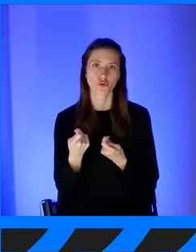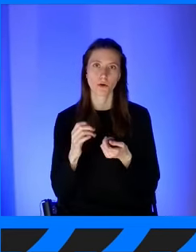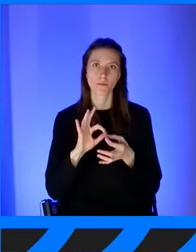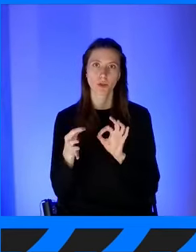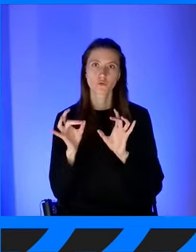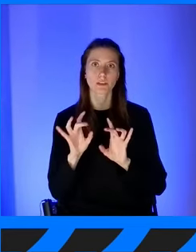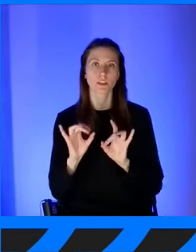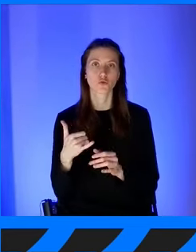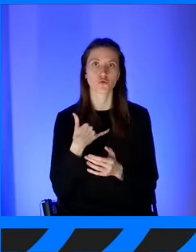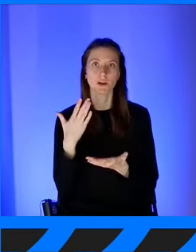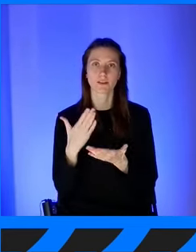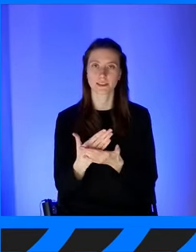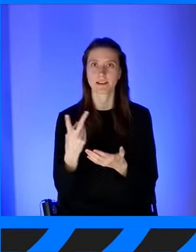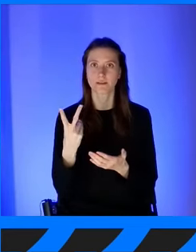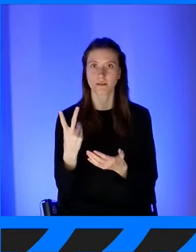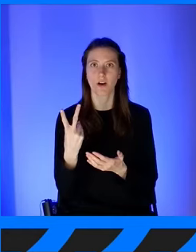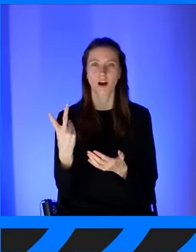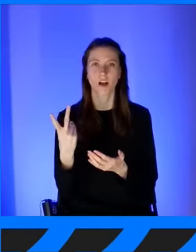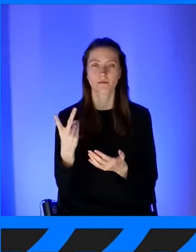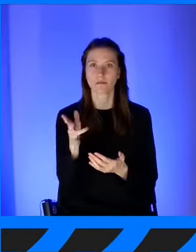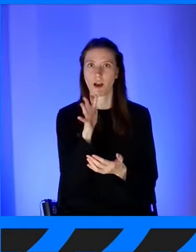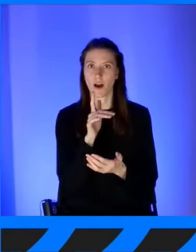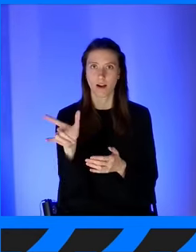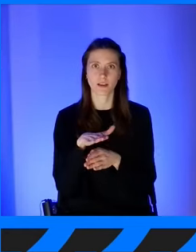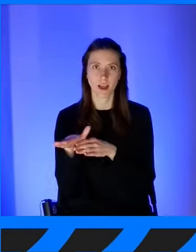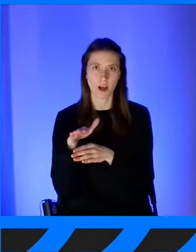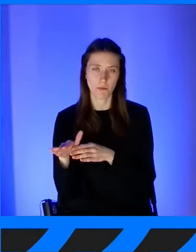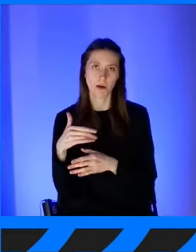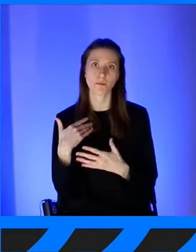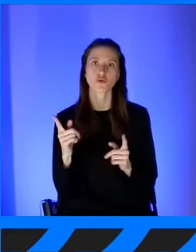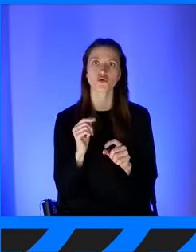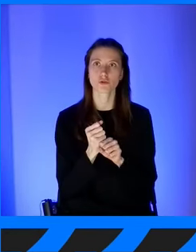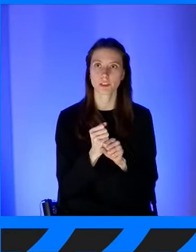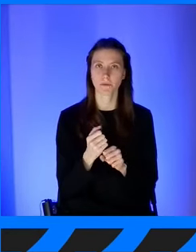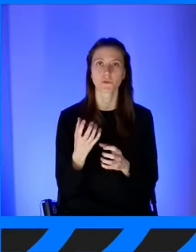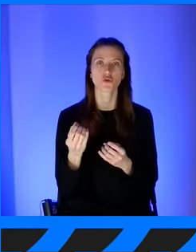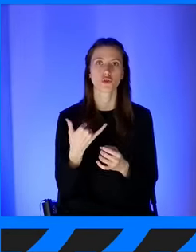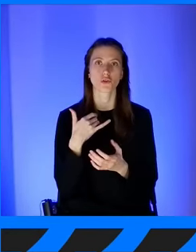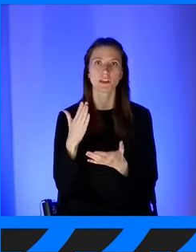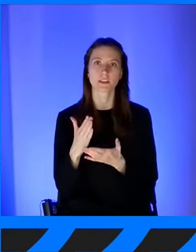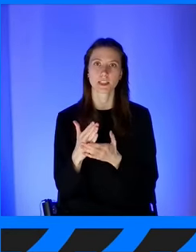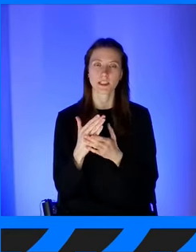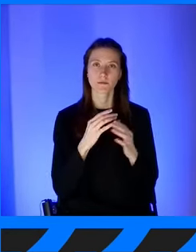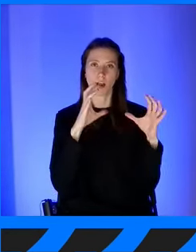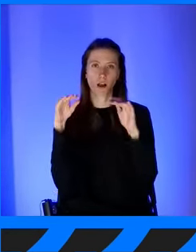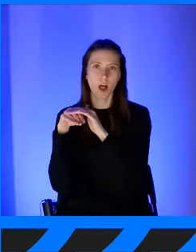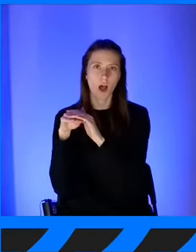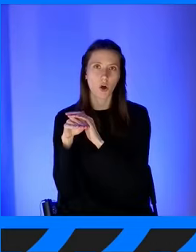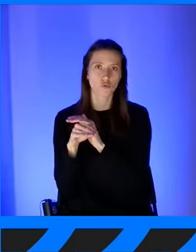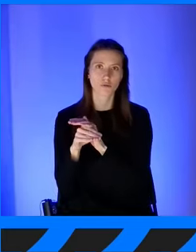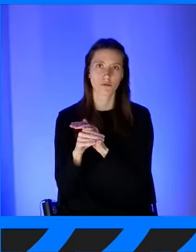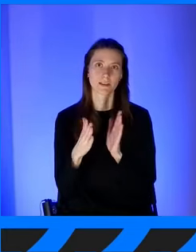ран тайма У нас есть но мы начинаем с этого также занимаясь архитектурой Клауд сервисов То есть когда в чём вообще основная